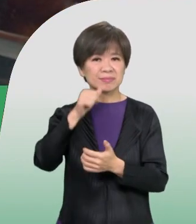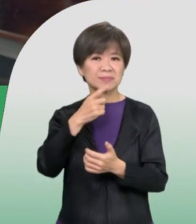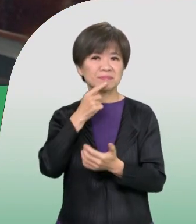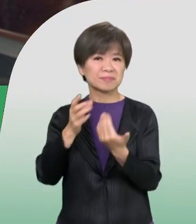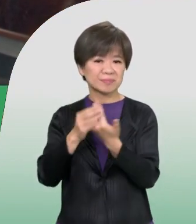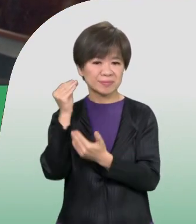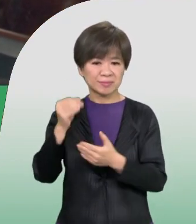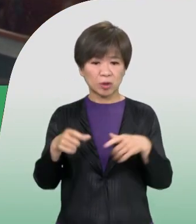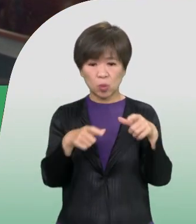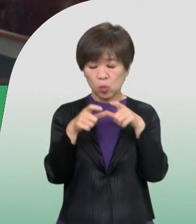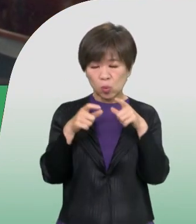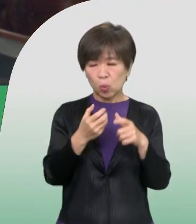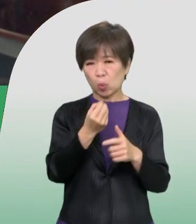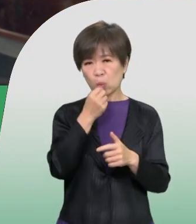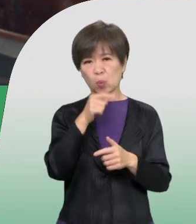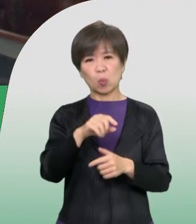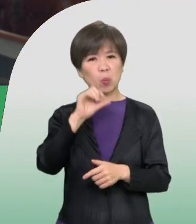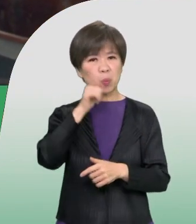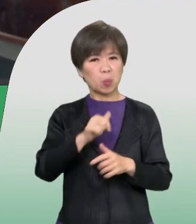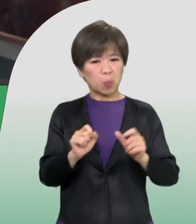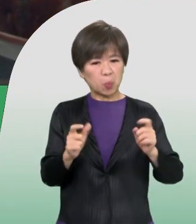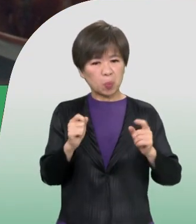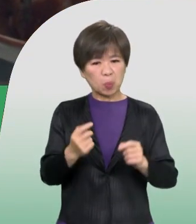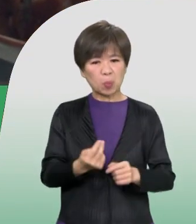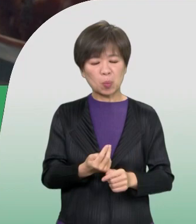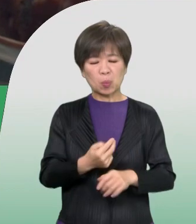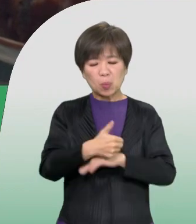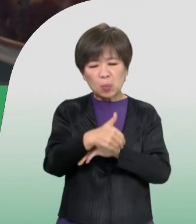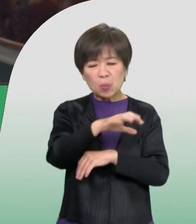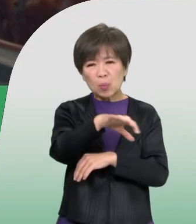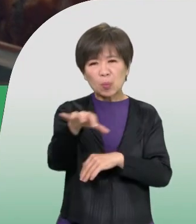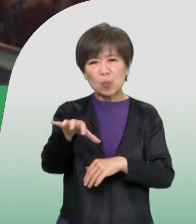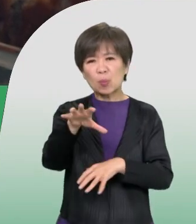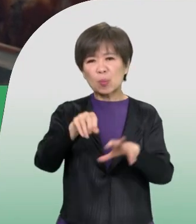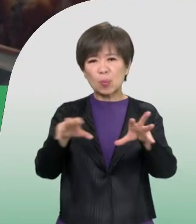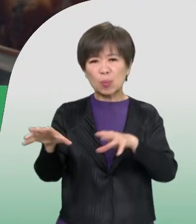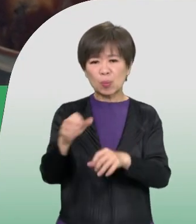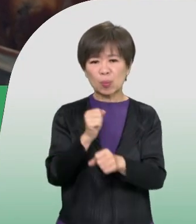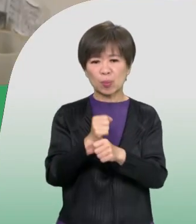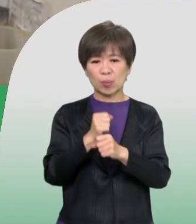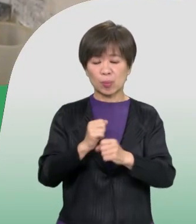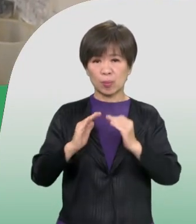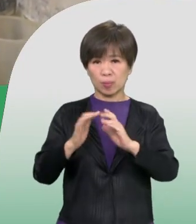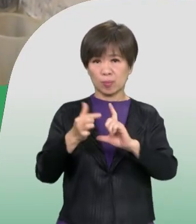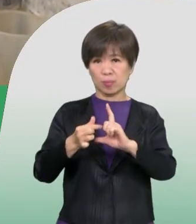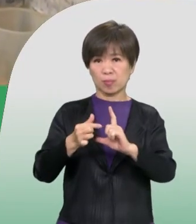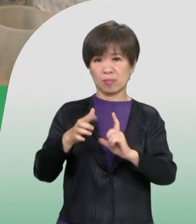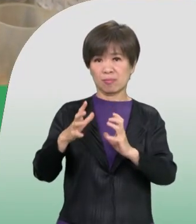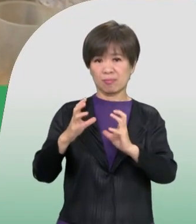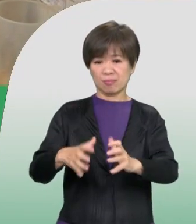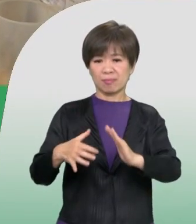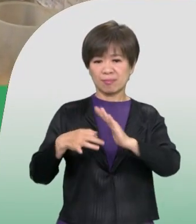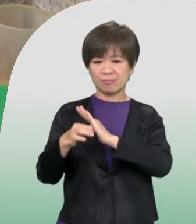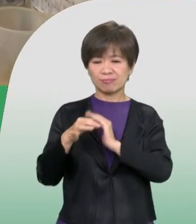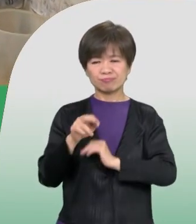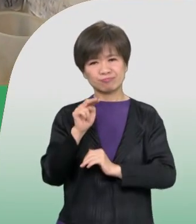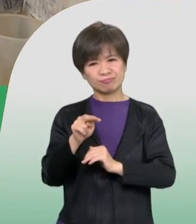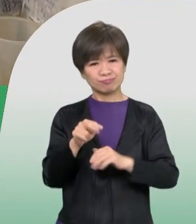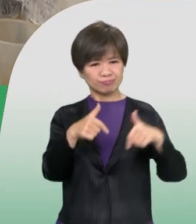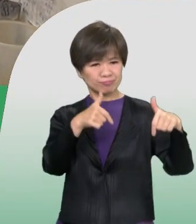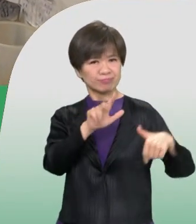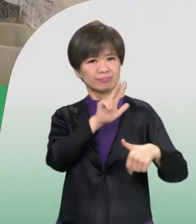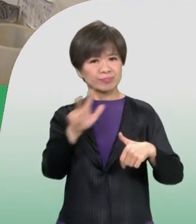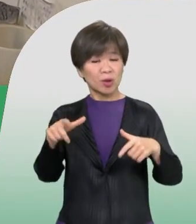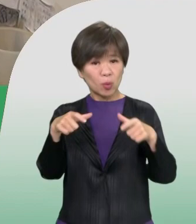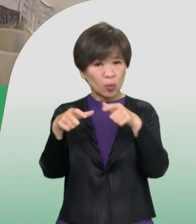鸡卵糕是吃得到苗栗的无穷款乡情的特色。开到市区的店面，看起来是一间西式鸡卵糕